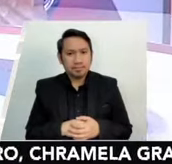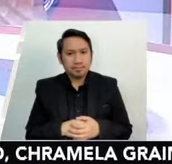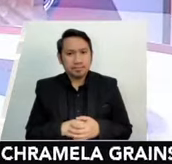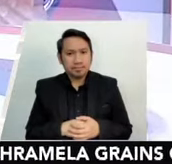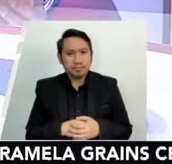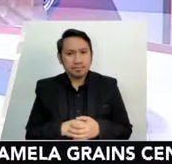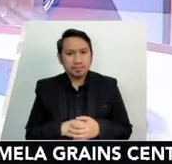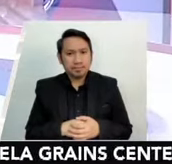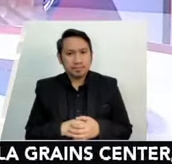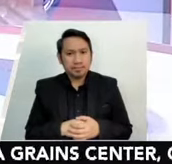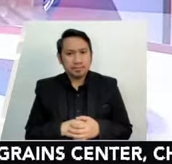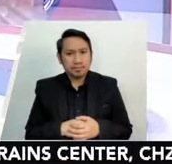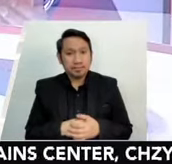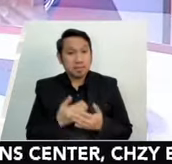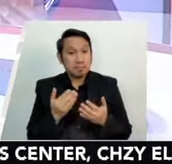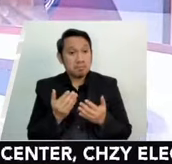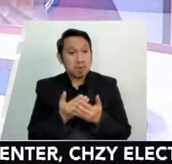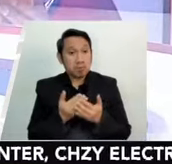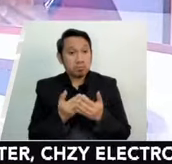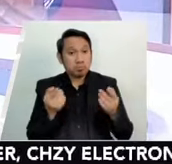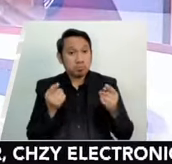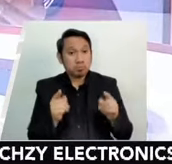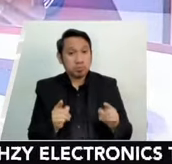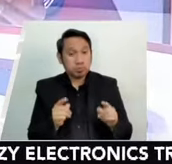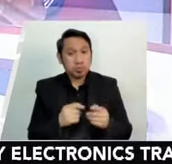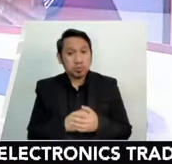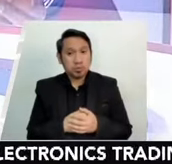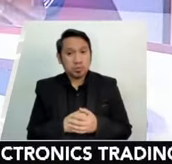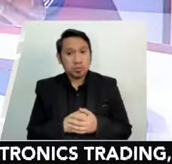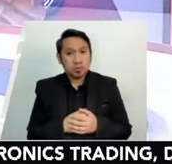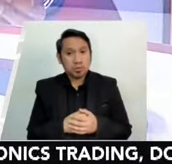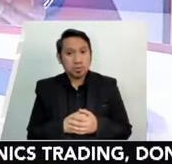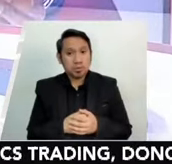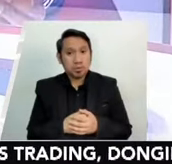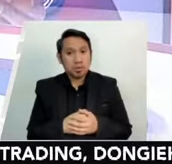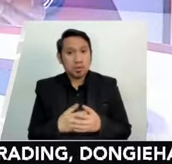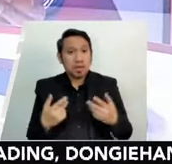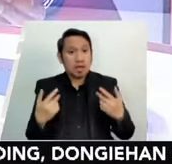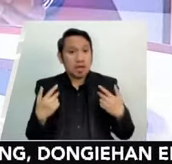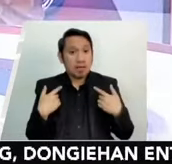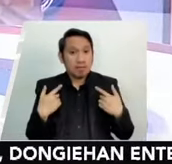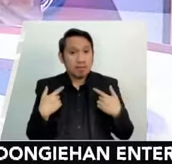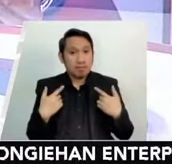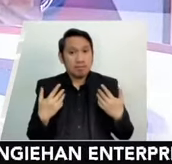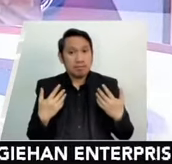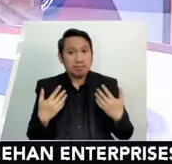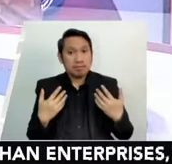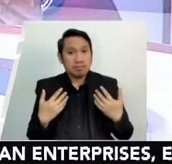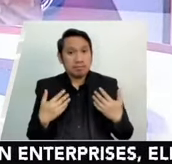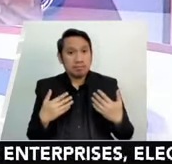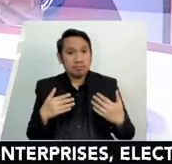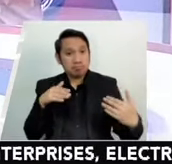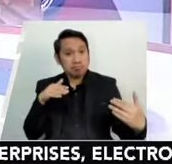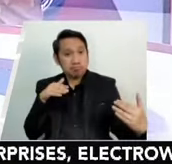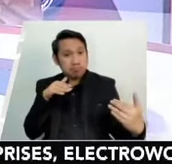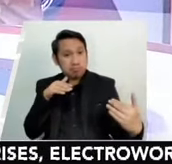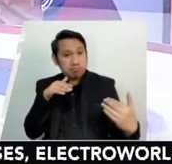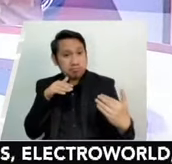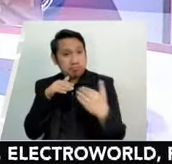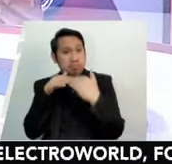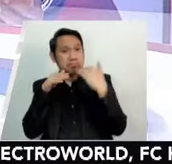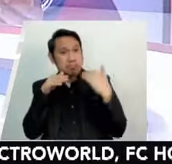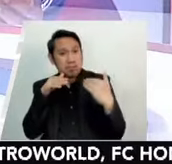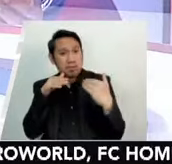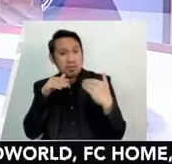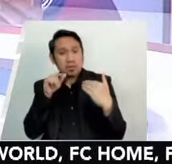Paipanibago insidente ng pag-counter flow sa Skyway kung saan may dati ng nagkabanggaan. Ang nahulikam na insidente sa unang balita